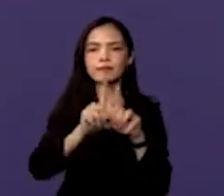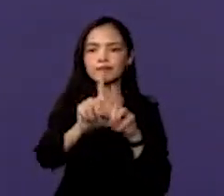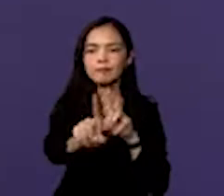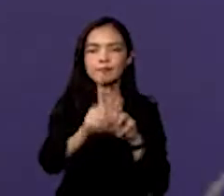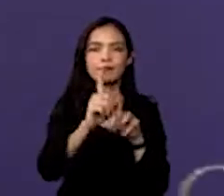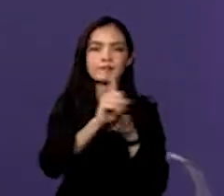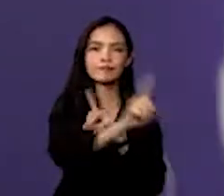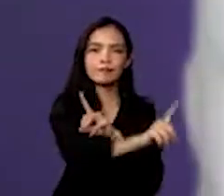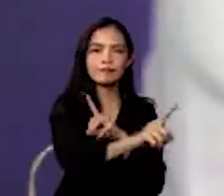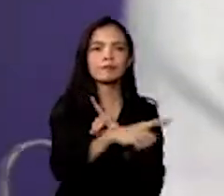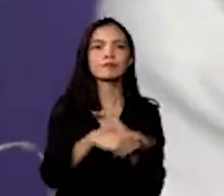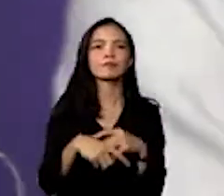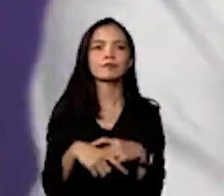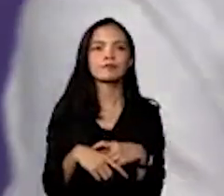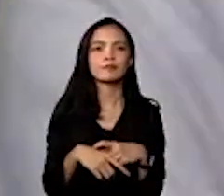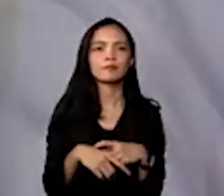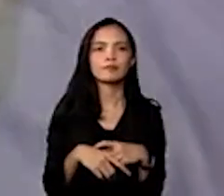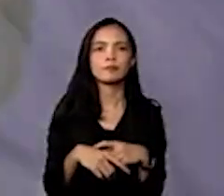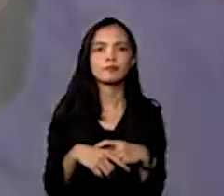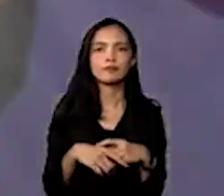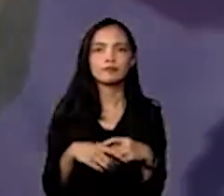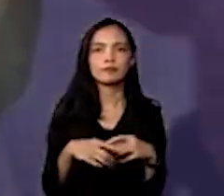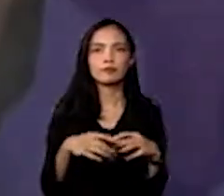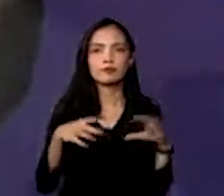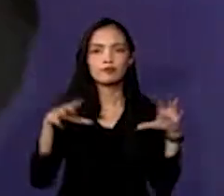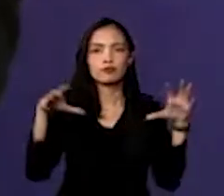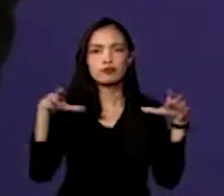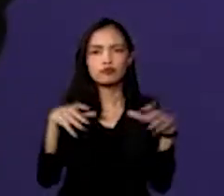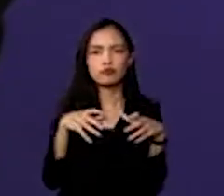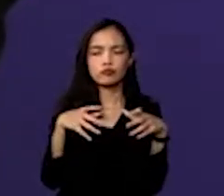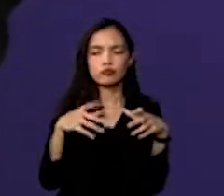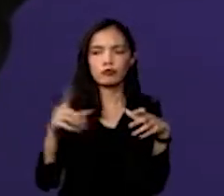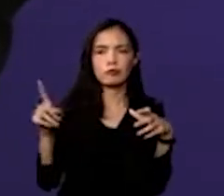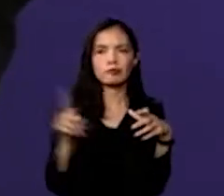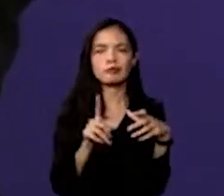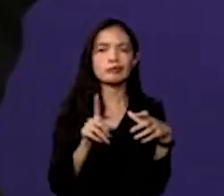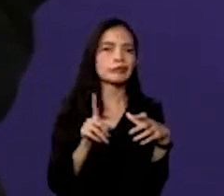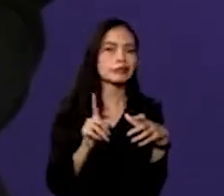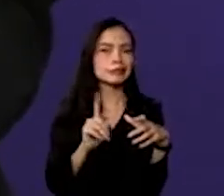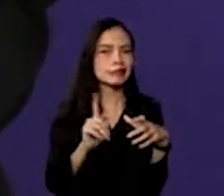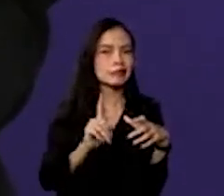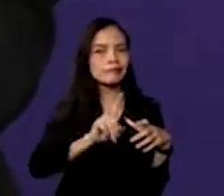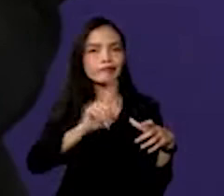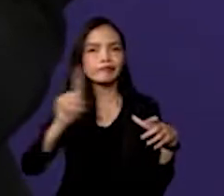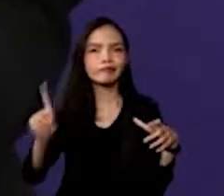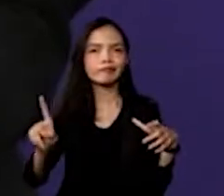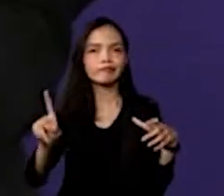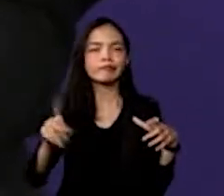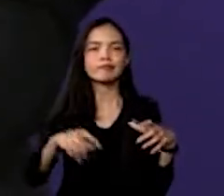jarakmu hindari kerumunan jaga